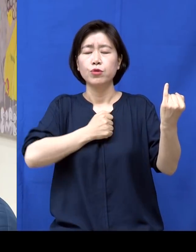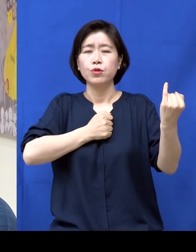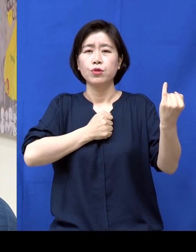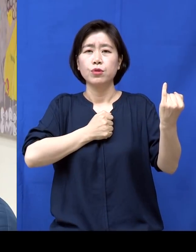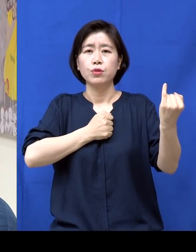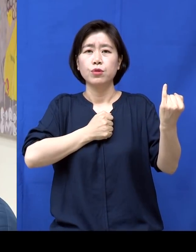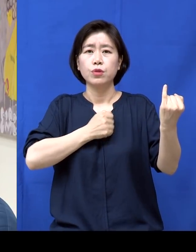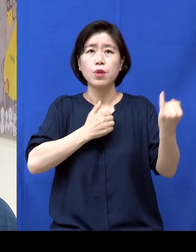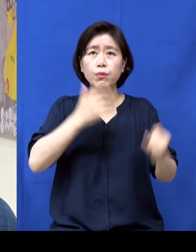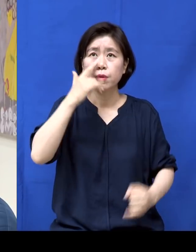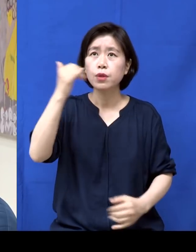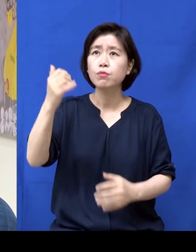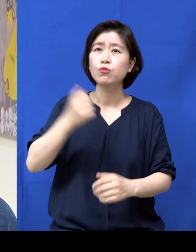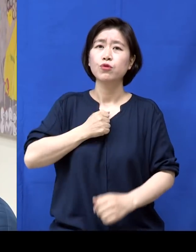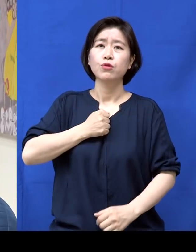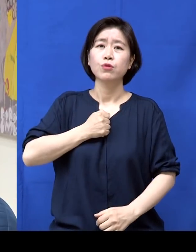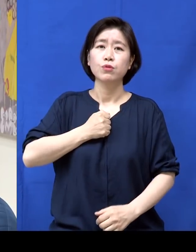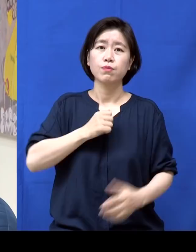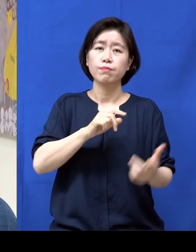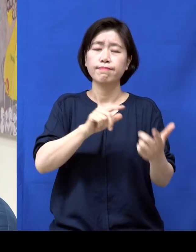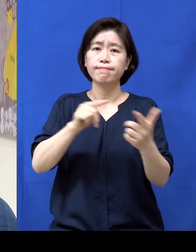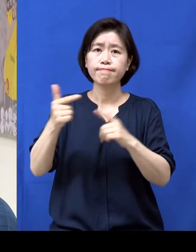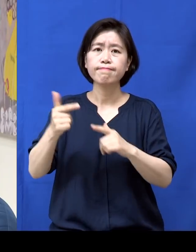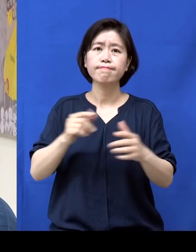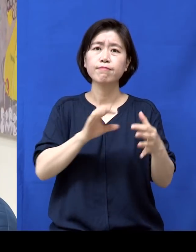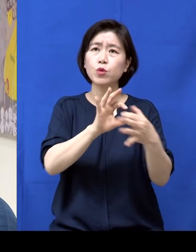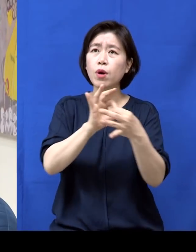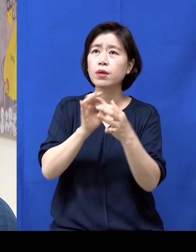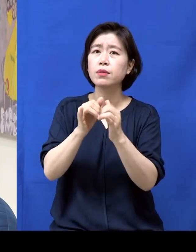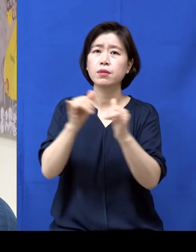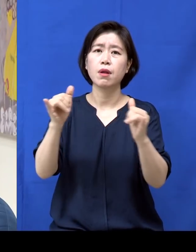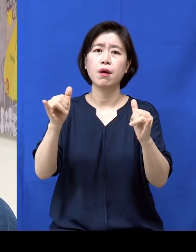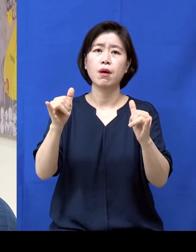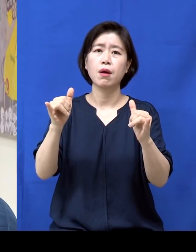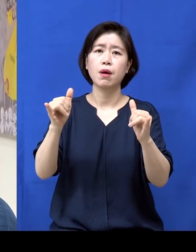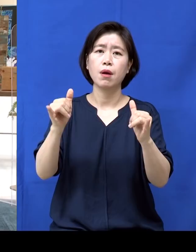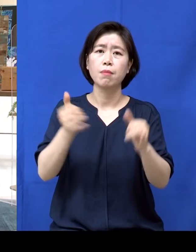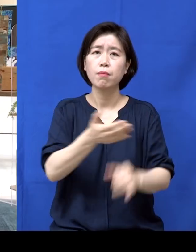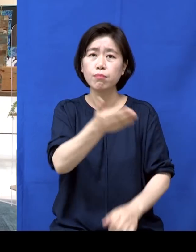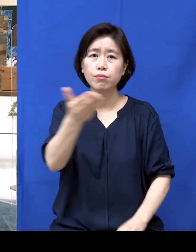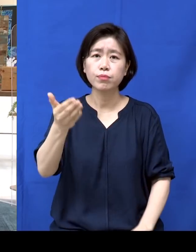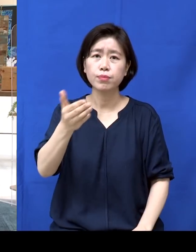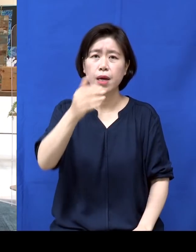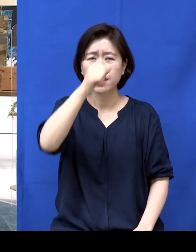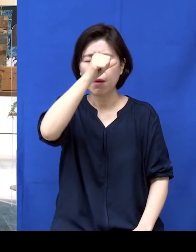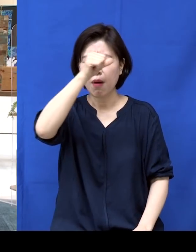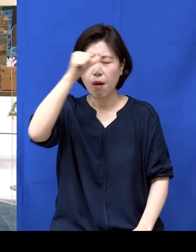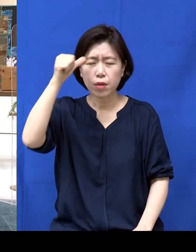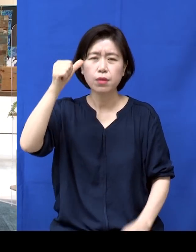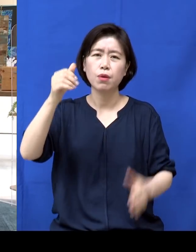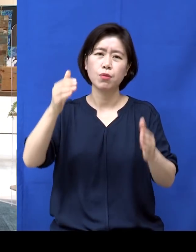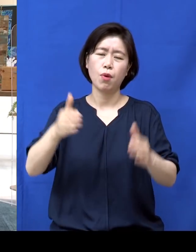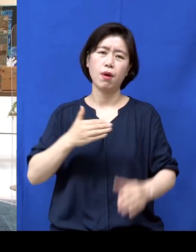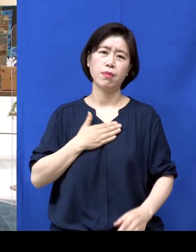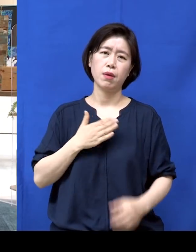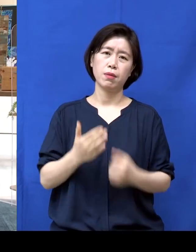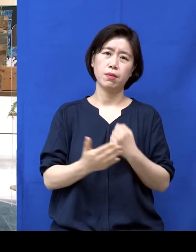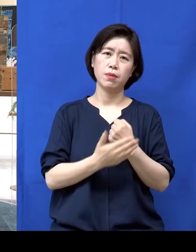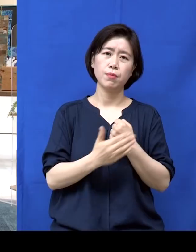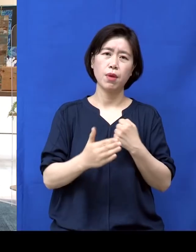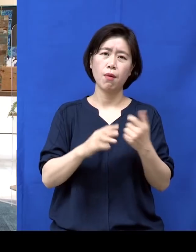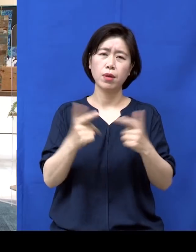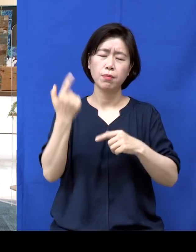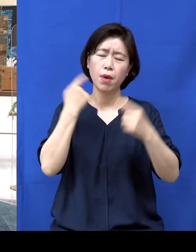충격받을 사람들의 모습들, 그 사람들이 평생 동안 가지고 가야 될 어떤 상처, 그렇죠. 이런 것들이 고스란히